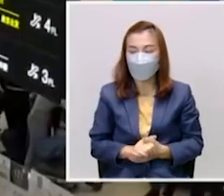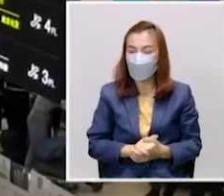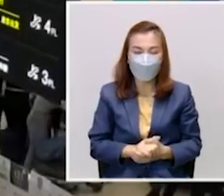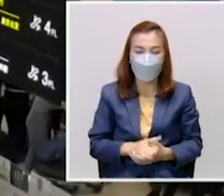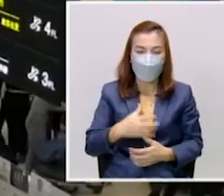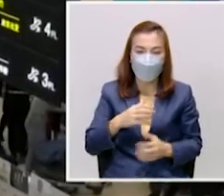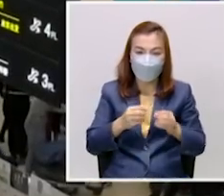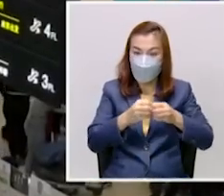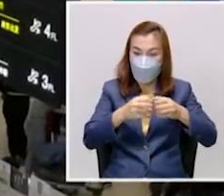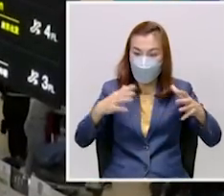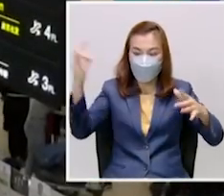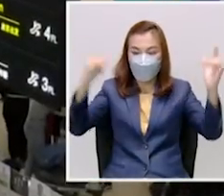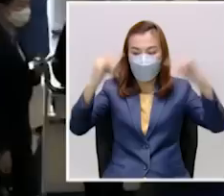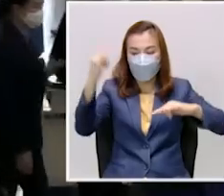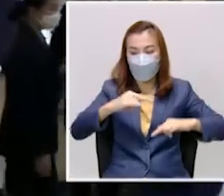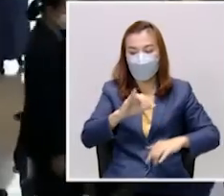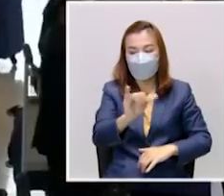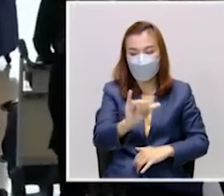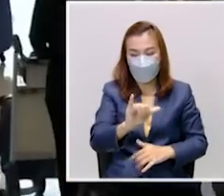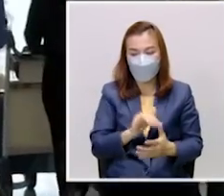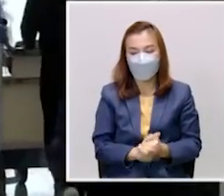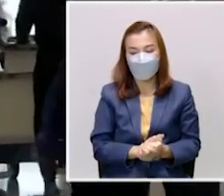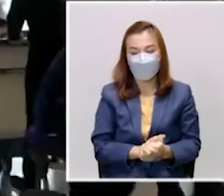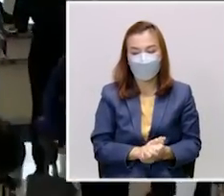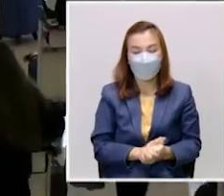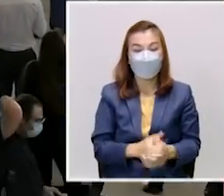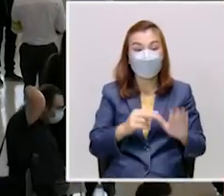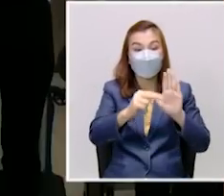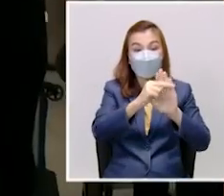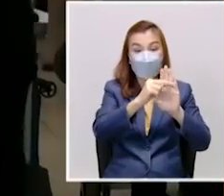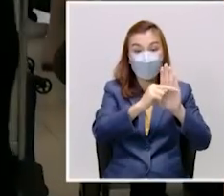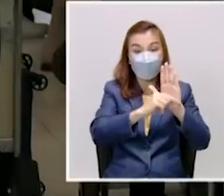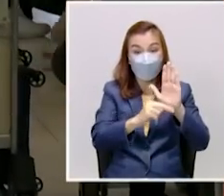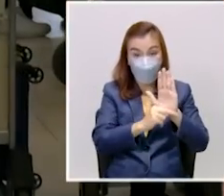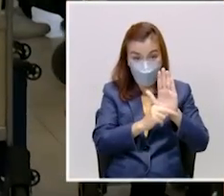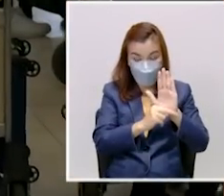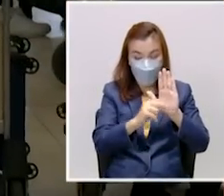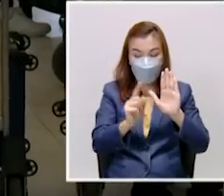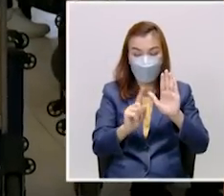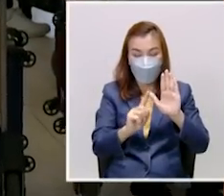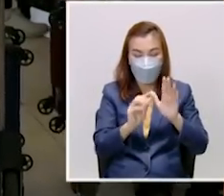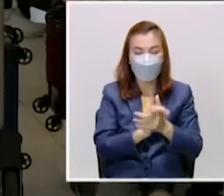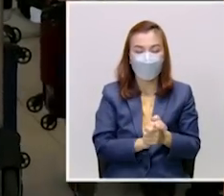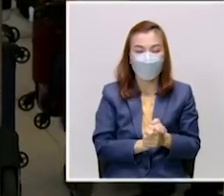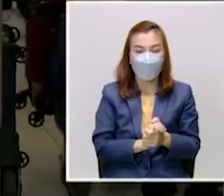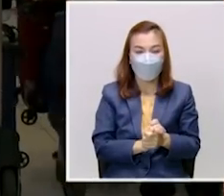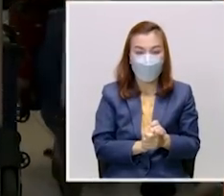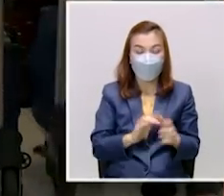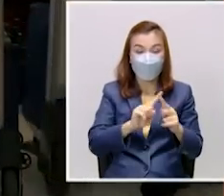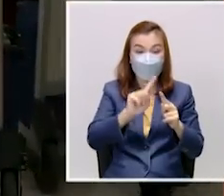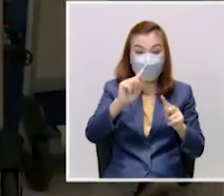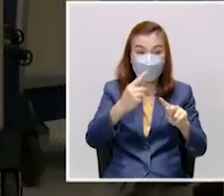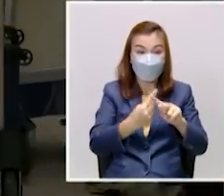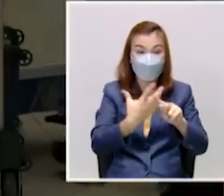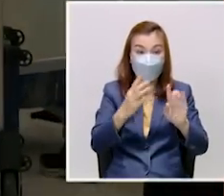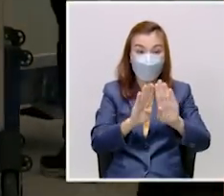ราต้องการมายากครับ ค ่ ะ แล้วนอกจากนโยบายการเปิดประเทศที่จะเปิดแบบเต็มรูปแบบเลยในวันที่1พฤษภาค